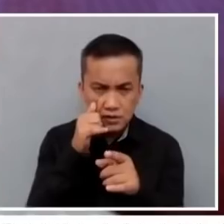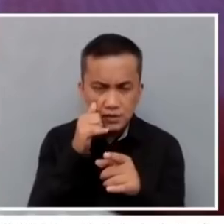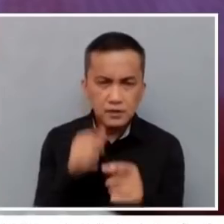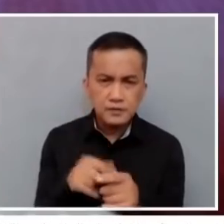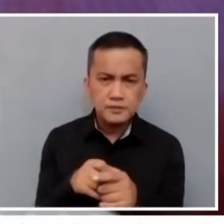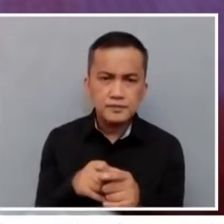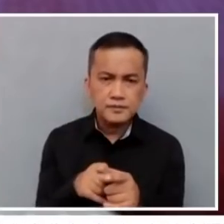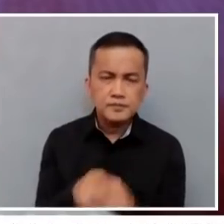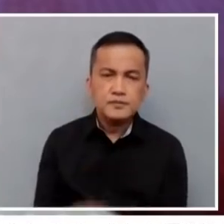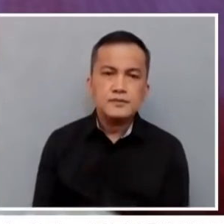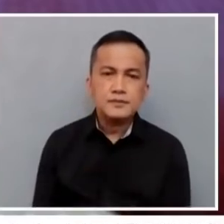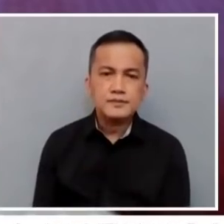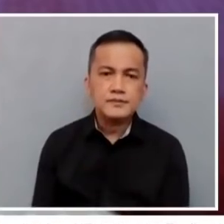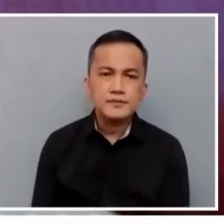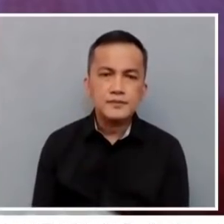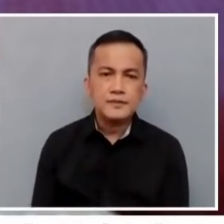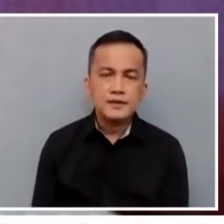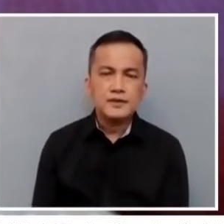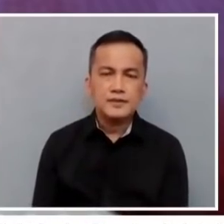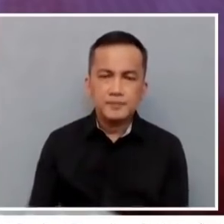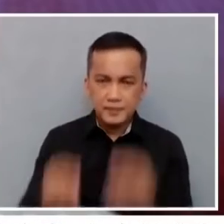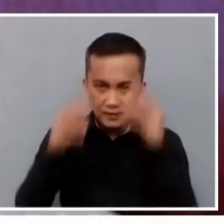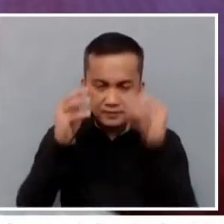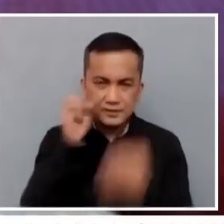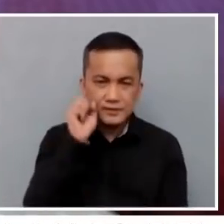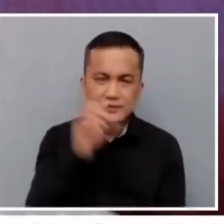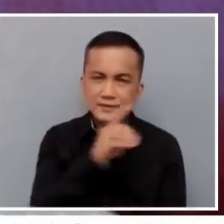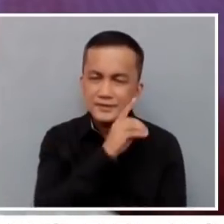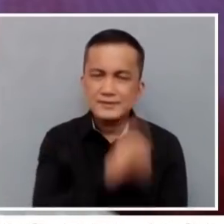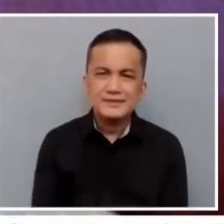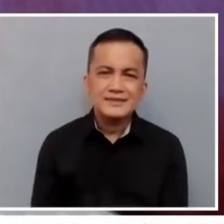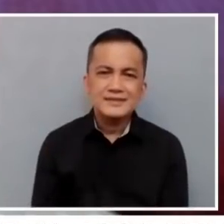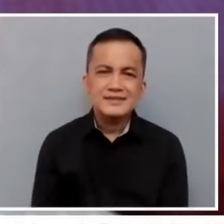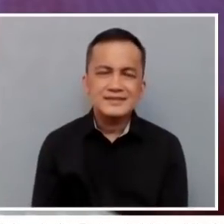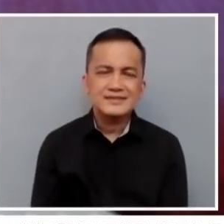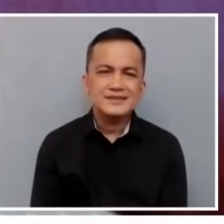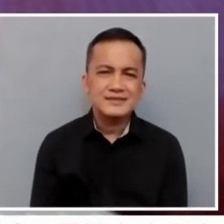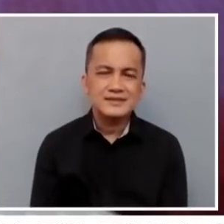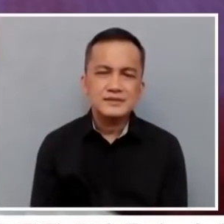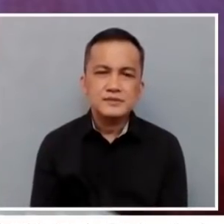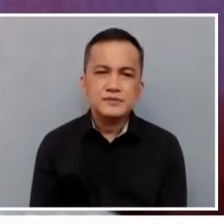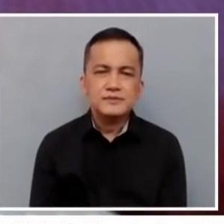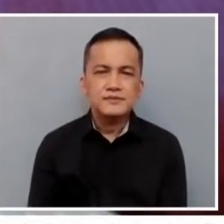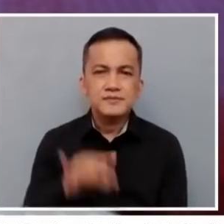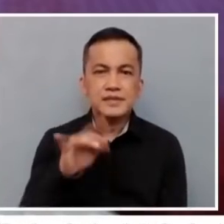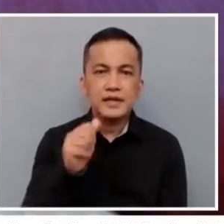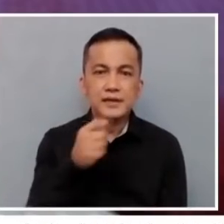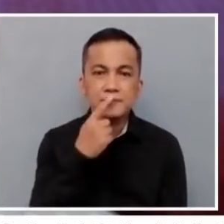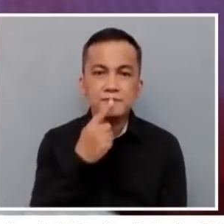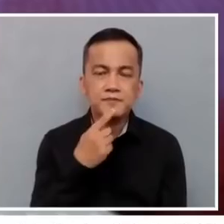Duterte. Mayor Sara. Mayor. Pia. Pia.